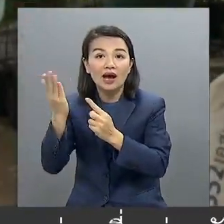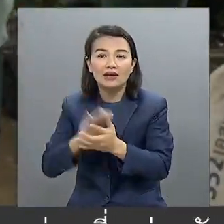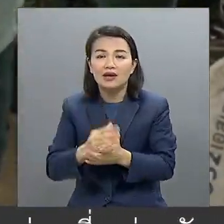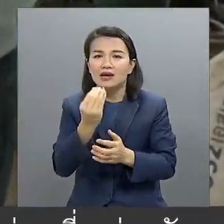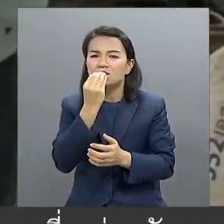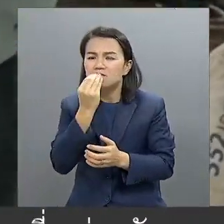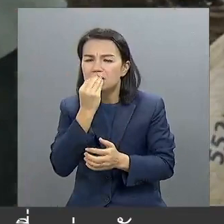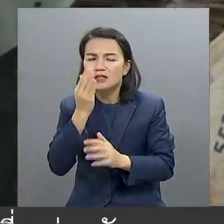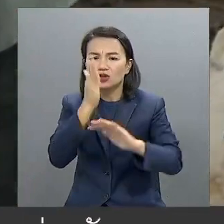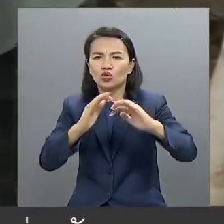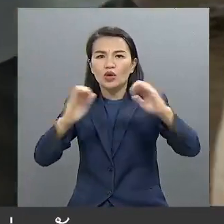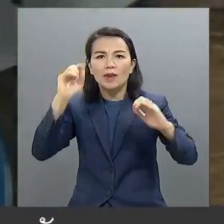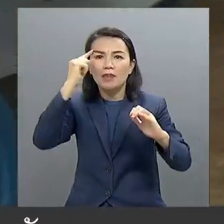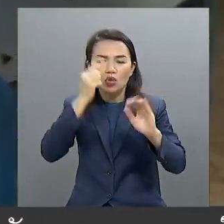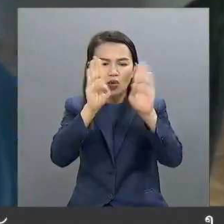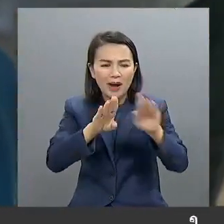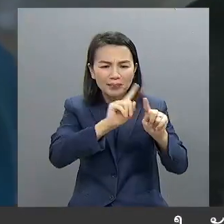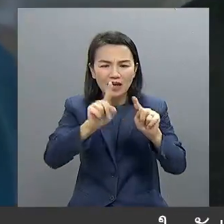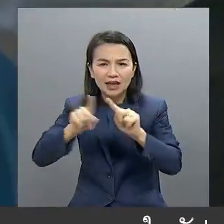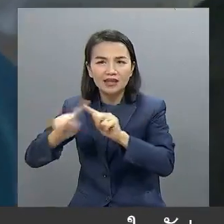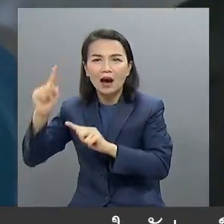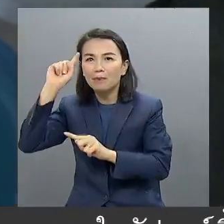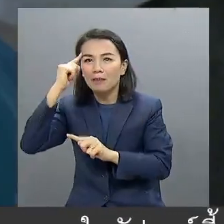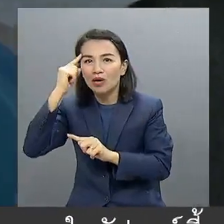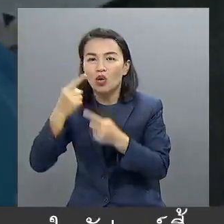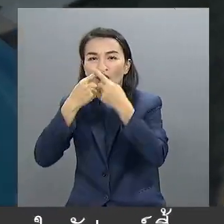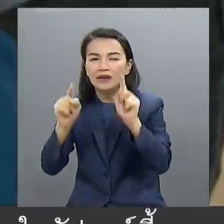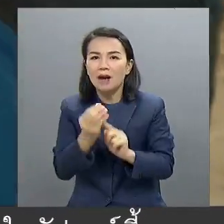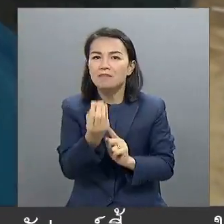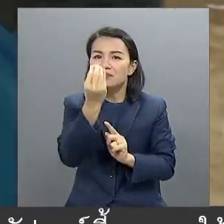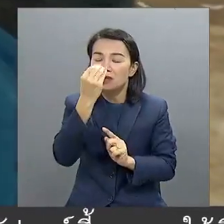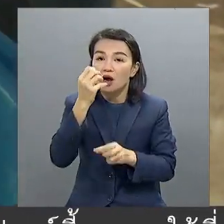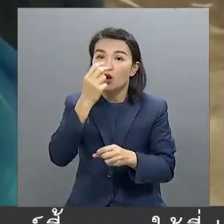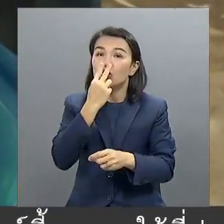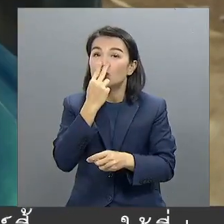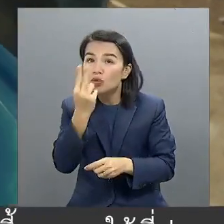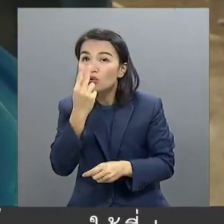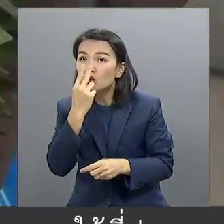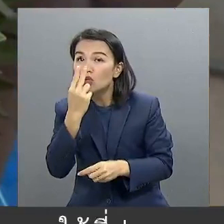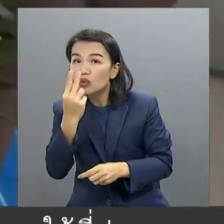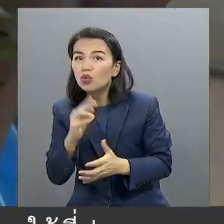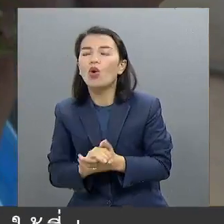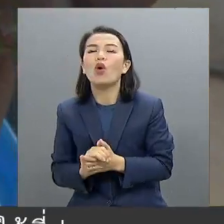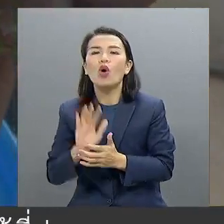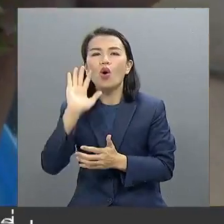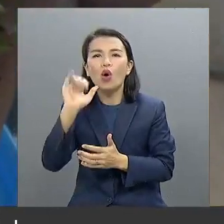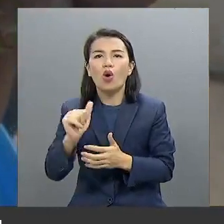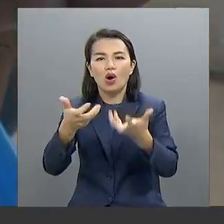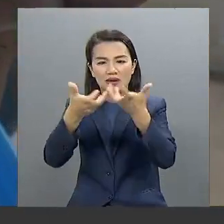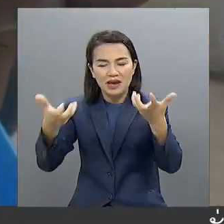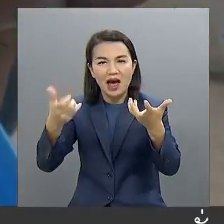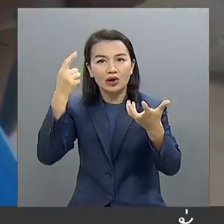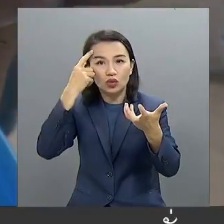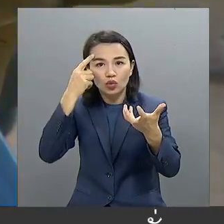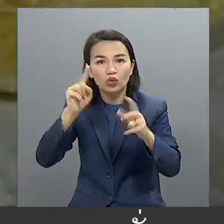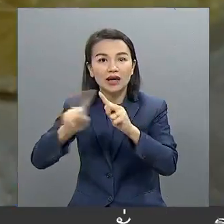อะไร เพราะว่ามันไม่รู้แต่พอทำรายการได้รู้เรวขึ้นแล้วามันเป็ยัไงอย่ Musa King ทคผจ